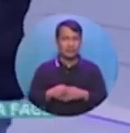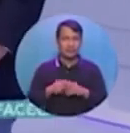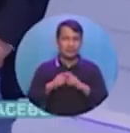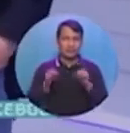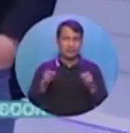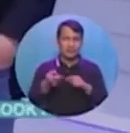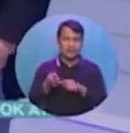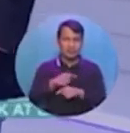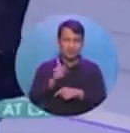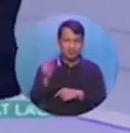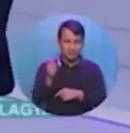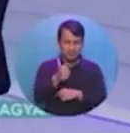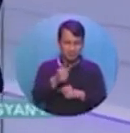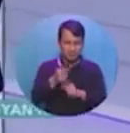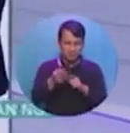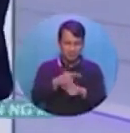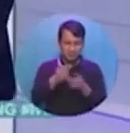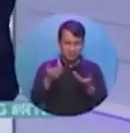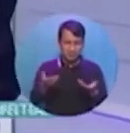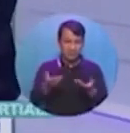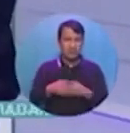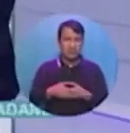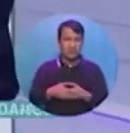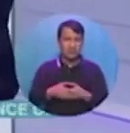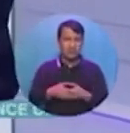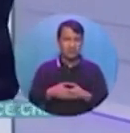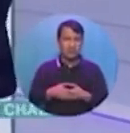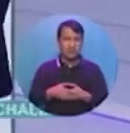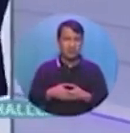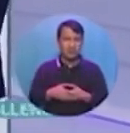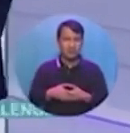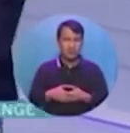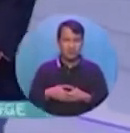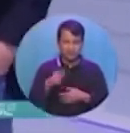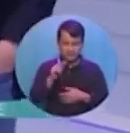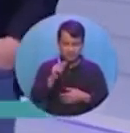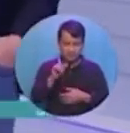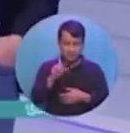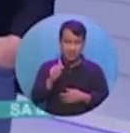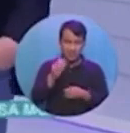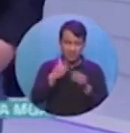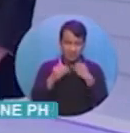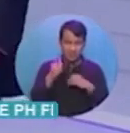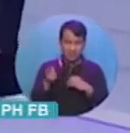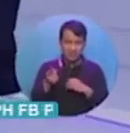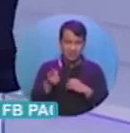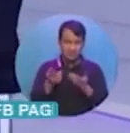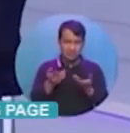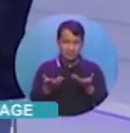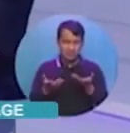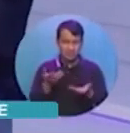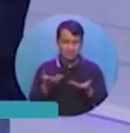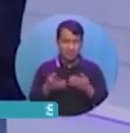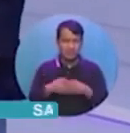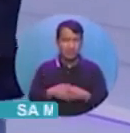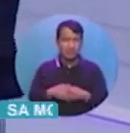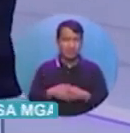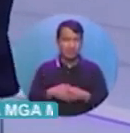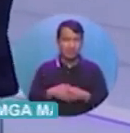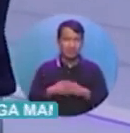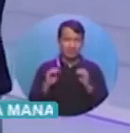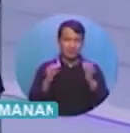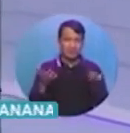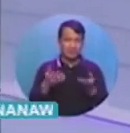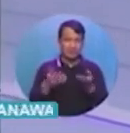Sige, taga saan po kayo, Ma'am Sirila? Taga saan? Taytay Rizal po. Taytay Rizal. Anong ulam? Ngayon po, wala pa